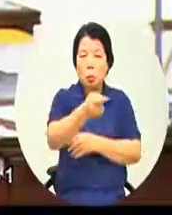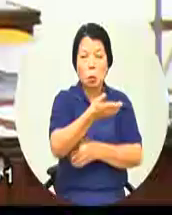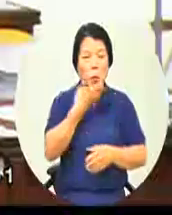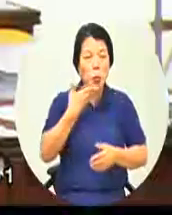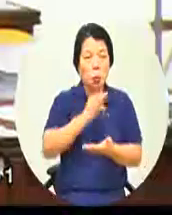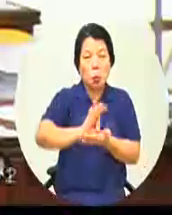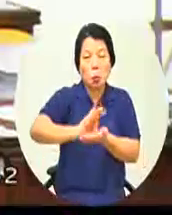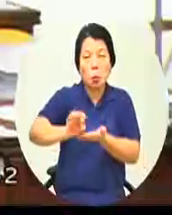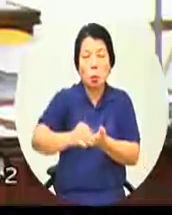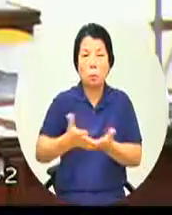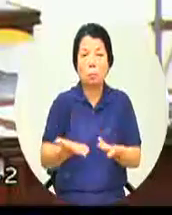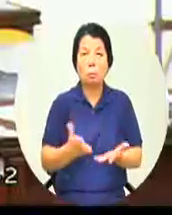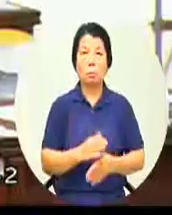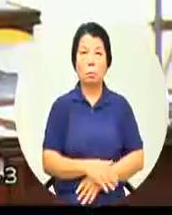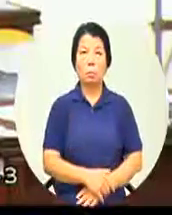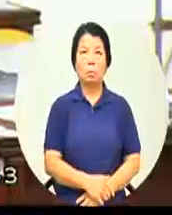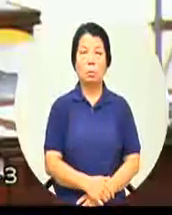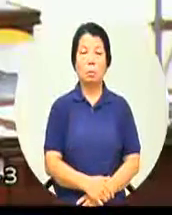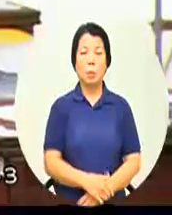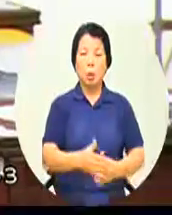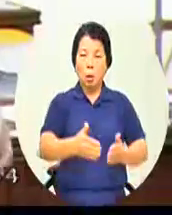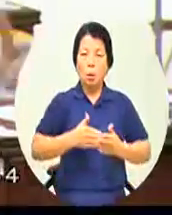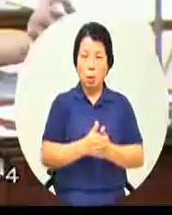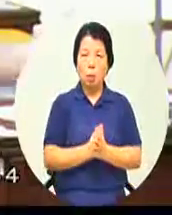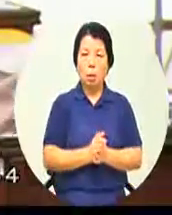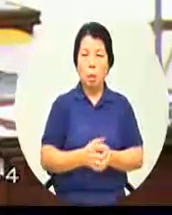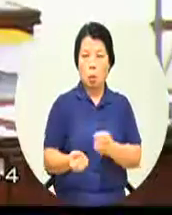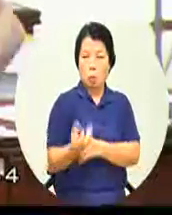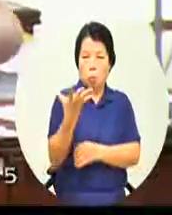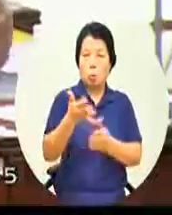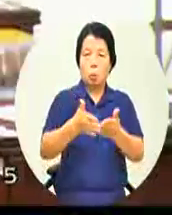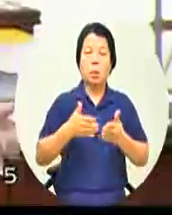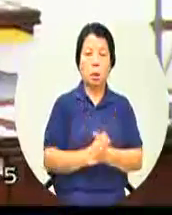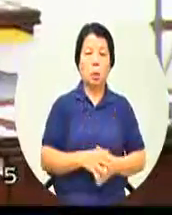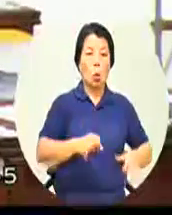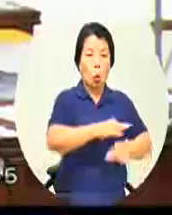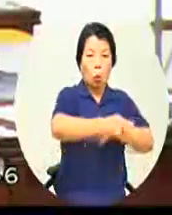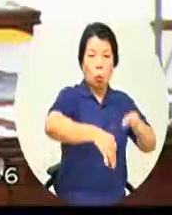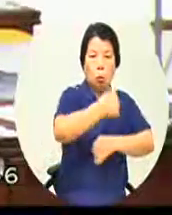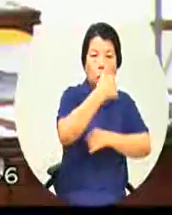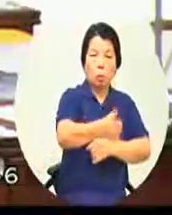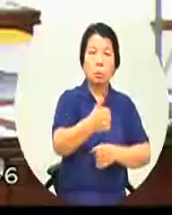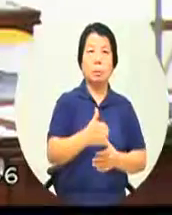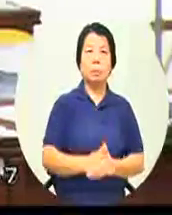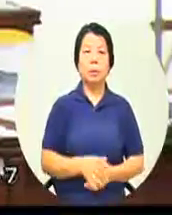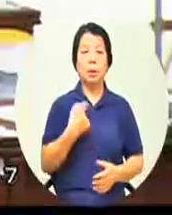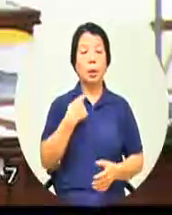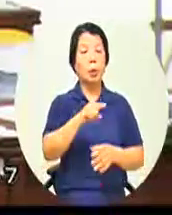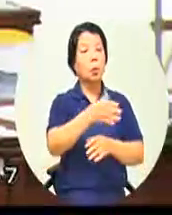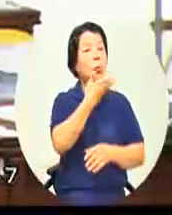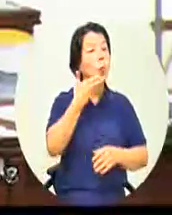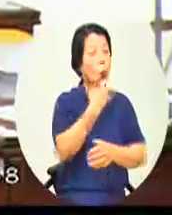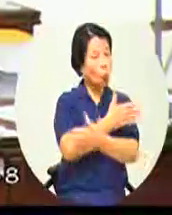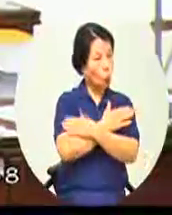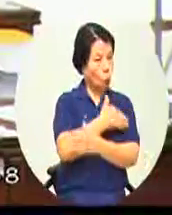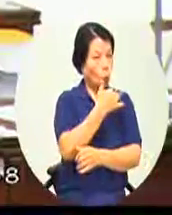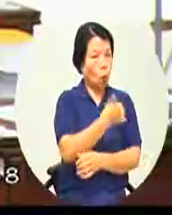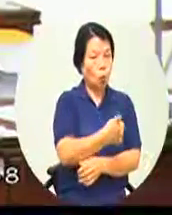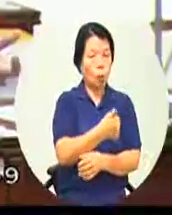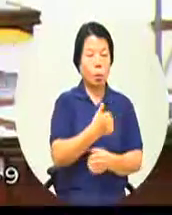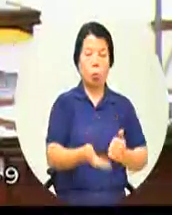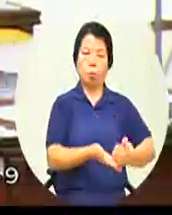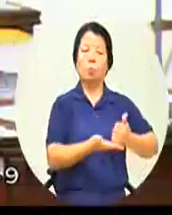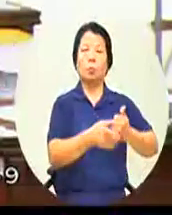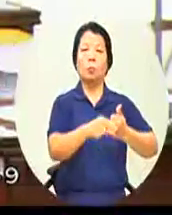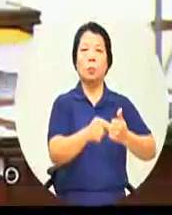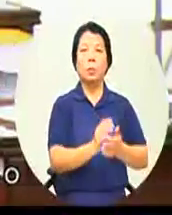所以我是感觉啊，这普爱有普及化。你若讲经济较好，你要读迄个托所，对不对？吼，我们是尊重嘛。啊，若无，对不对？讲